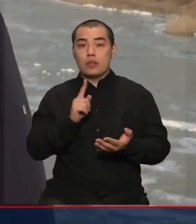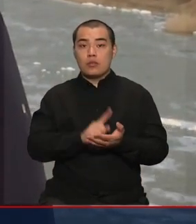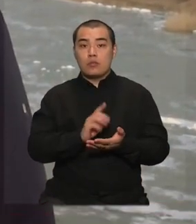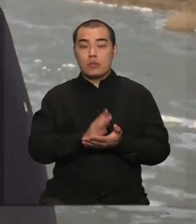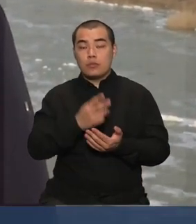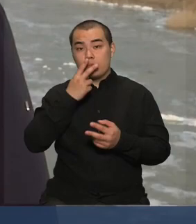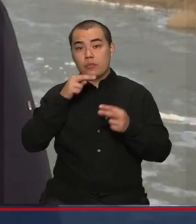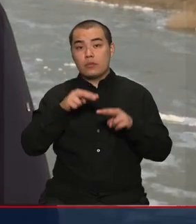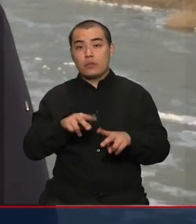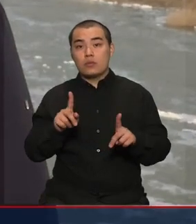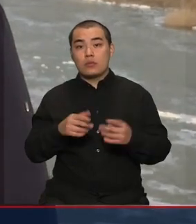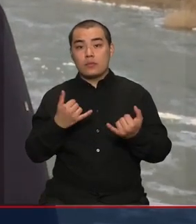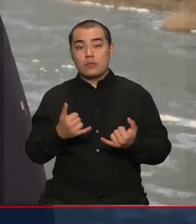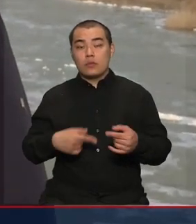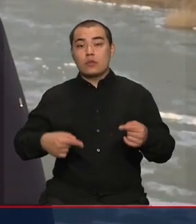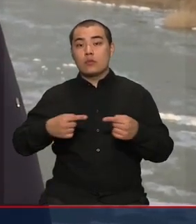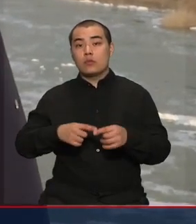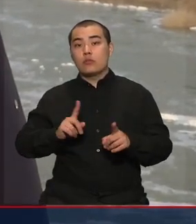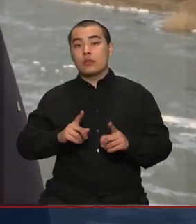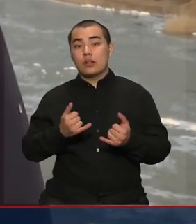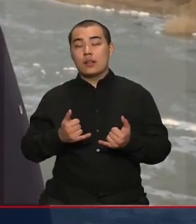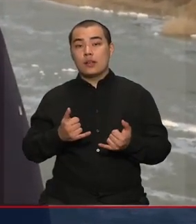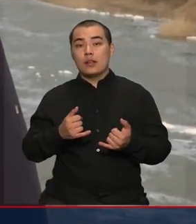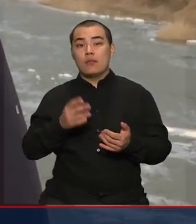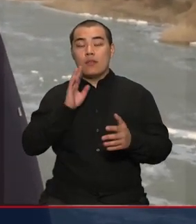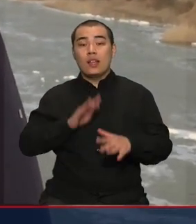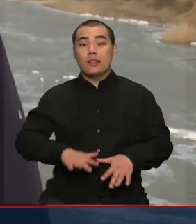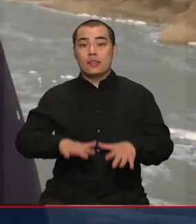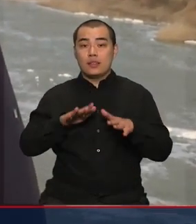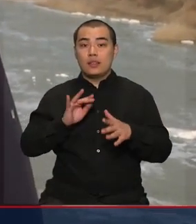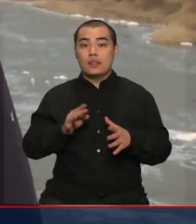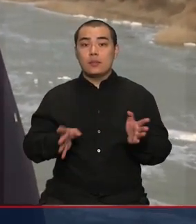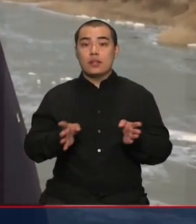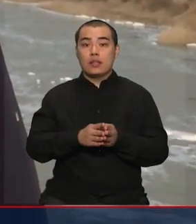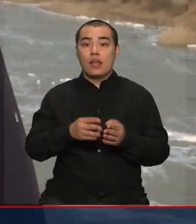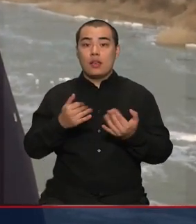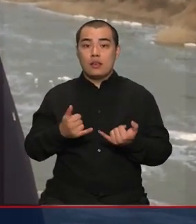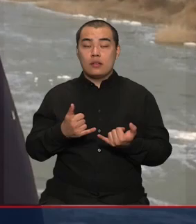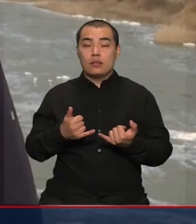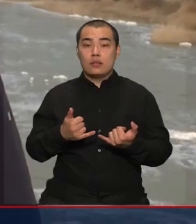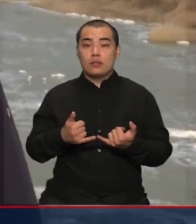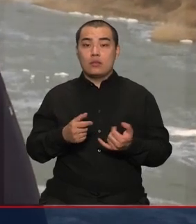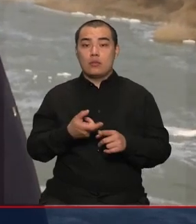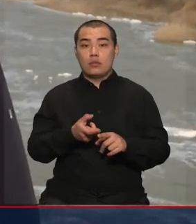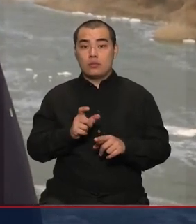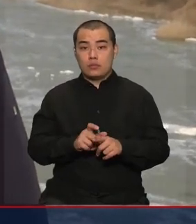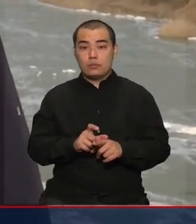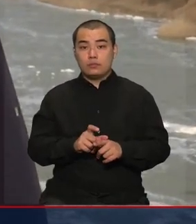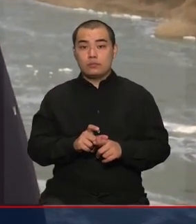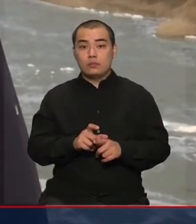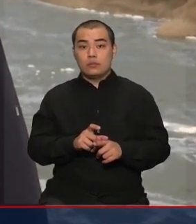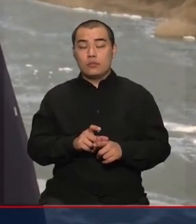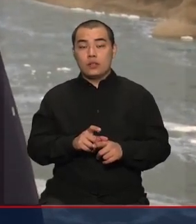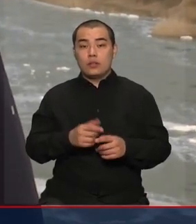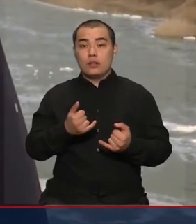предотвратить именно риски подтопления. Совместно с ними мы в